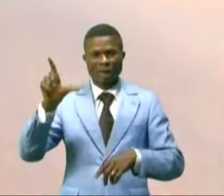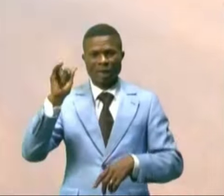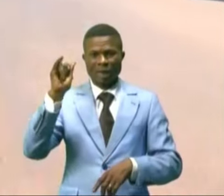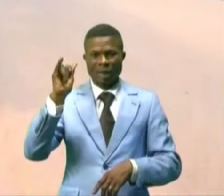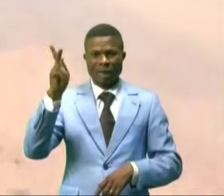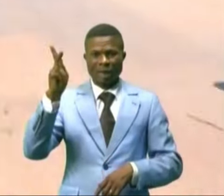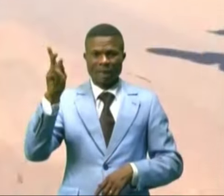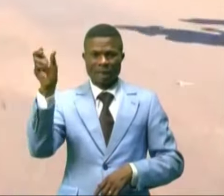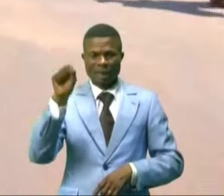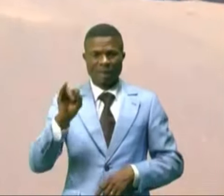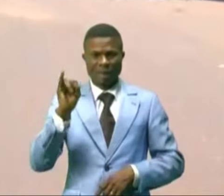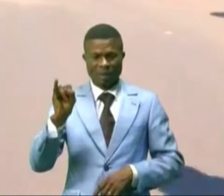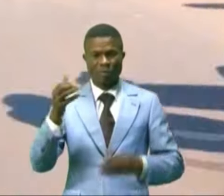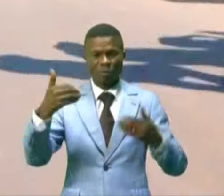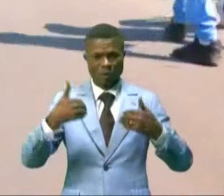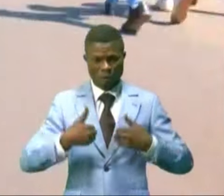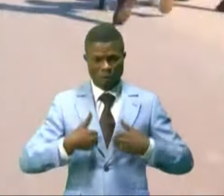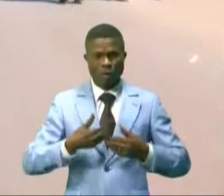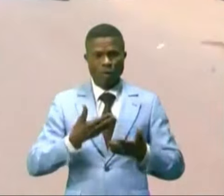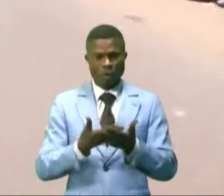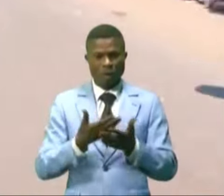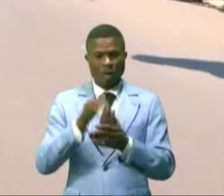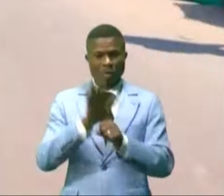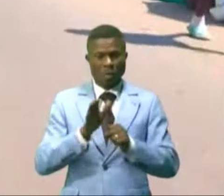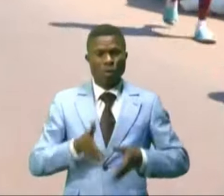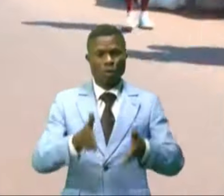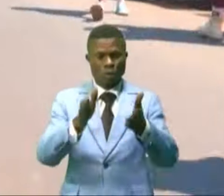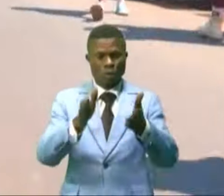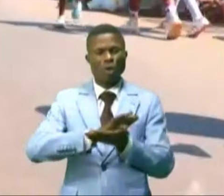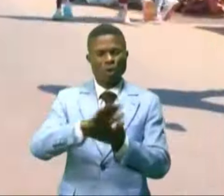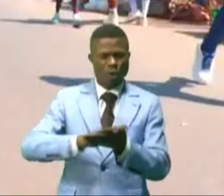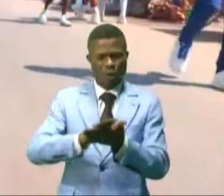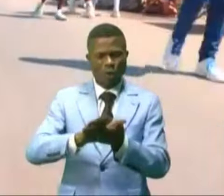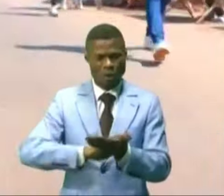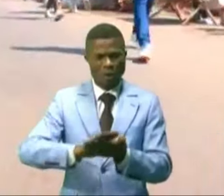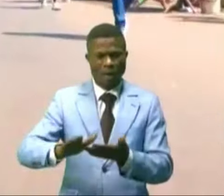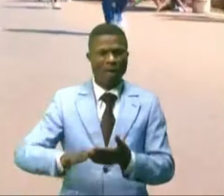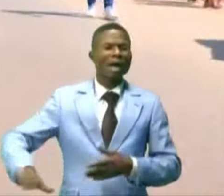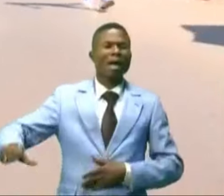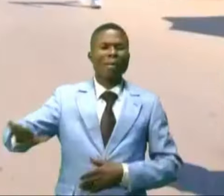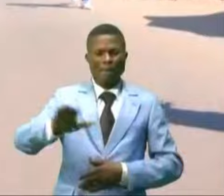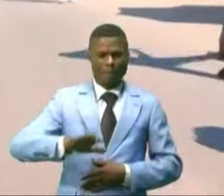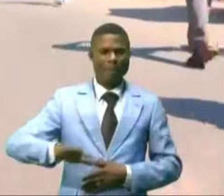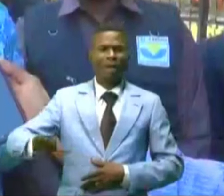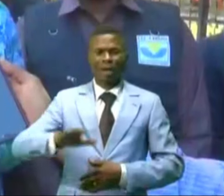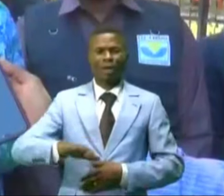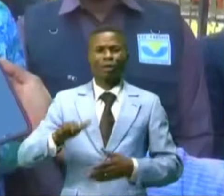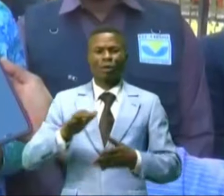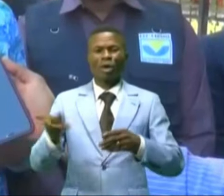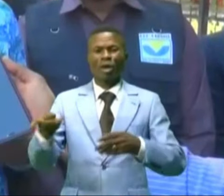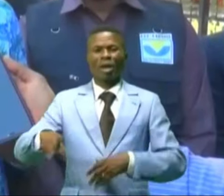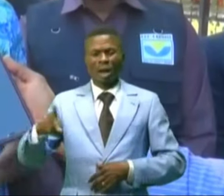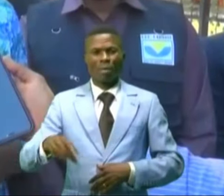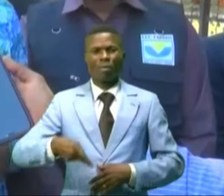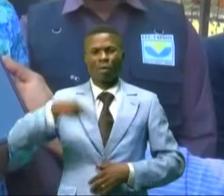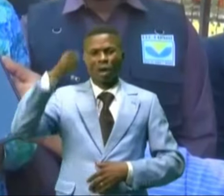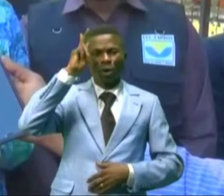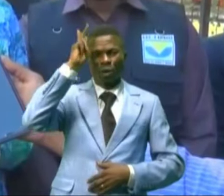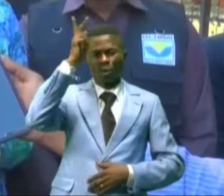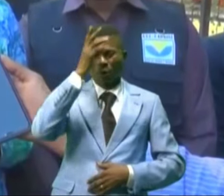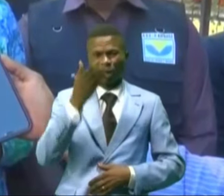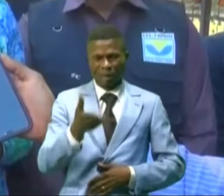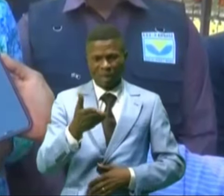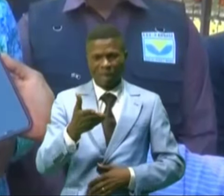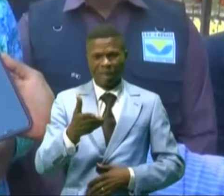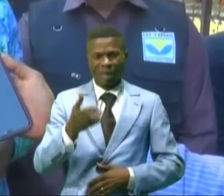allons avoir beaucoup de routes asphaltées dans peu de temps sur l'ensemble de la province, ce qui va donner une très